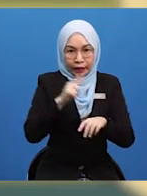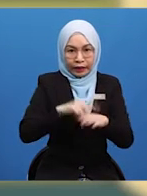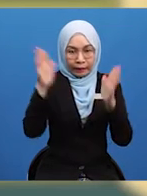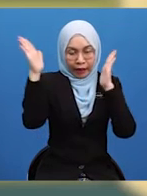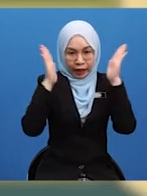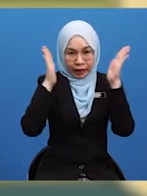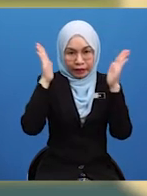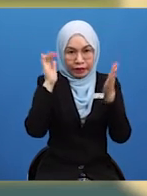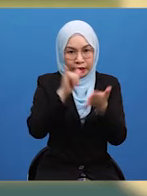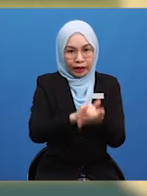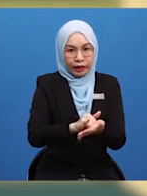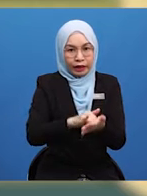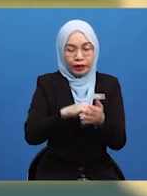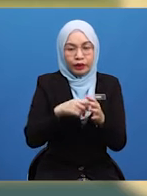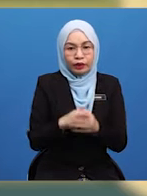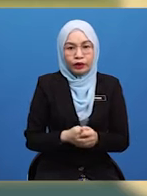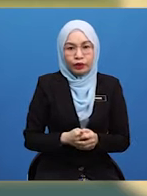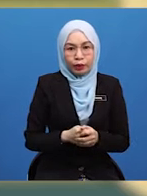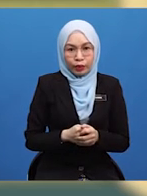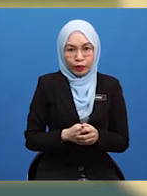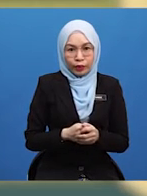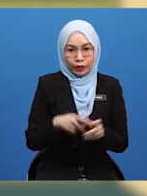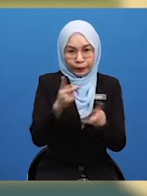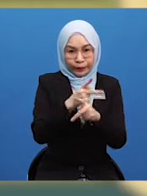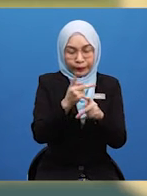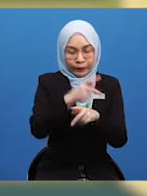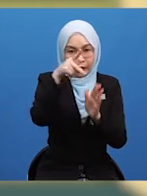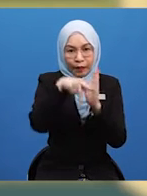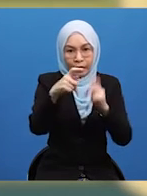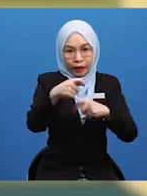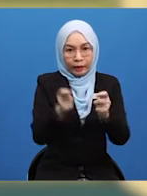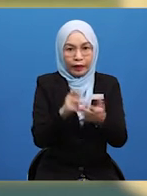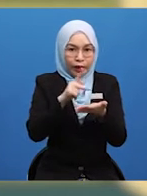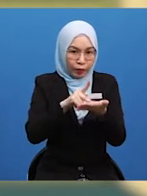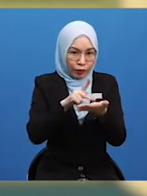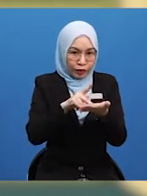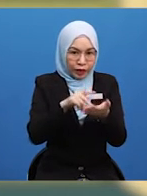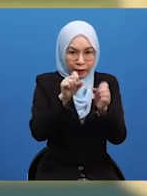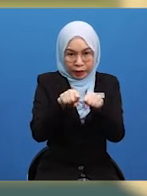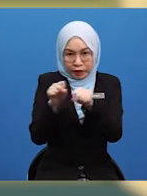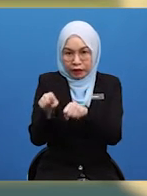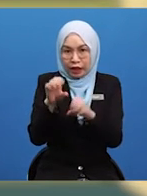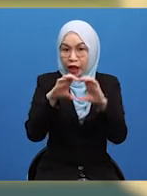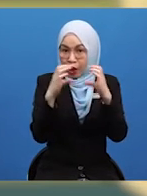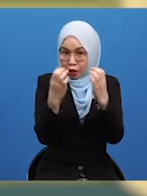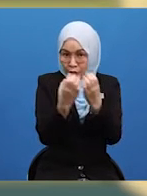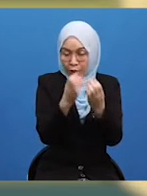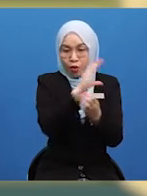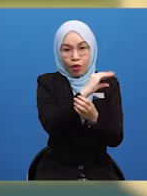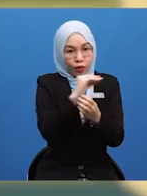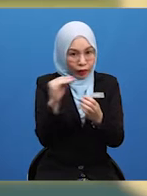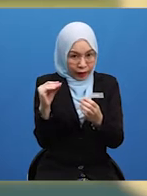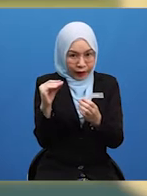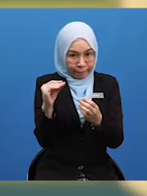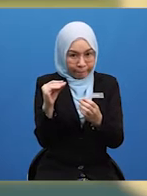pertempatan berpusat, pola pertempatan berjajar, pola pertempatan berkelompok dan pola